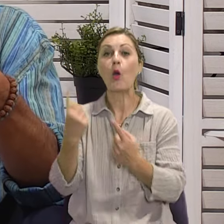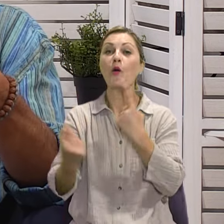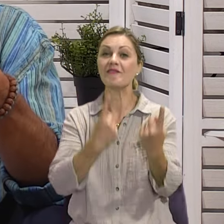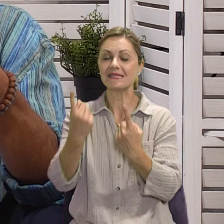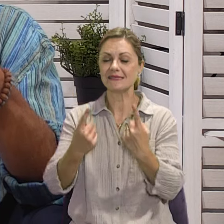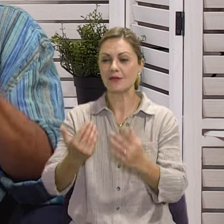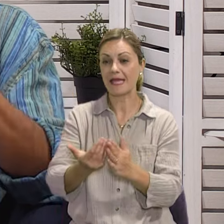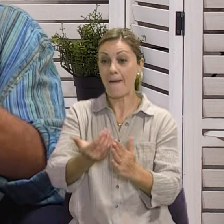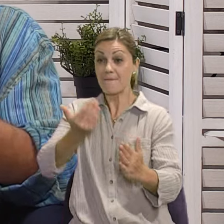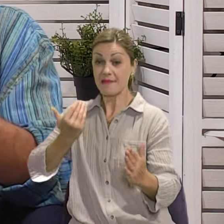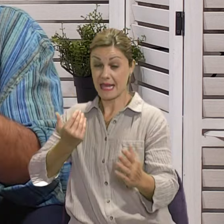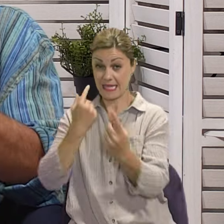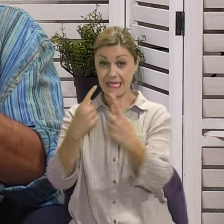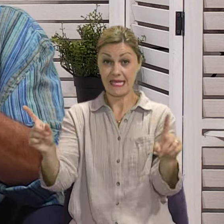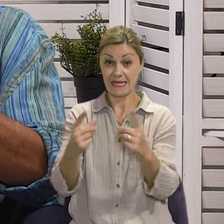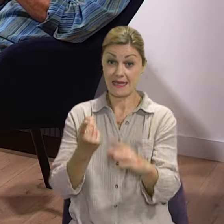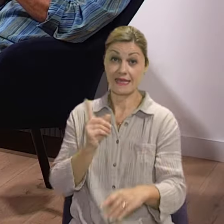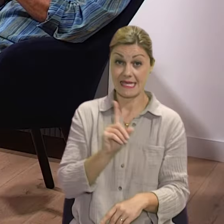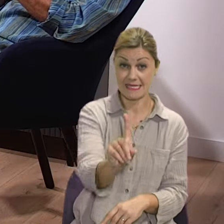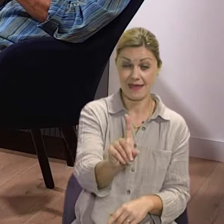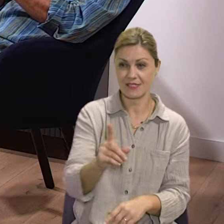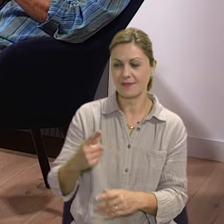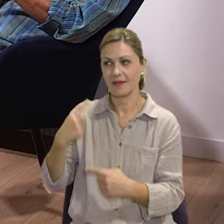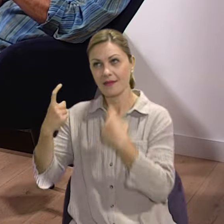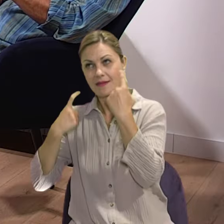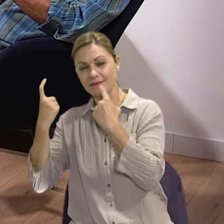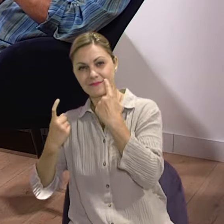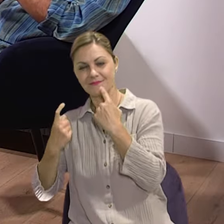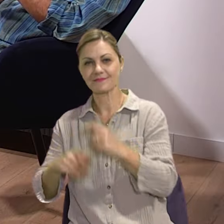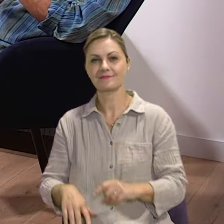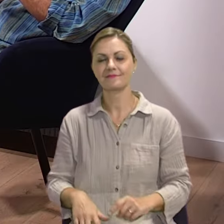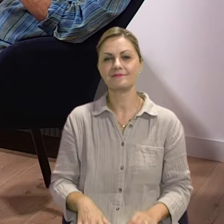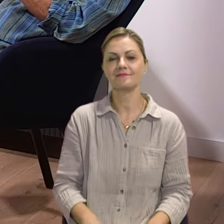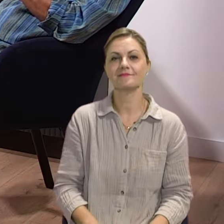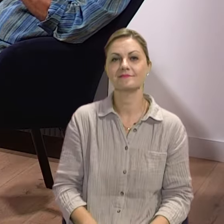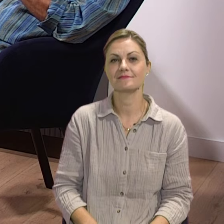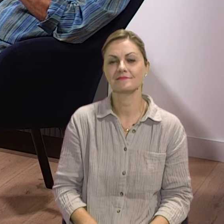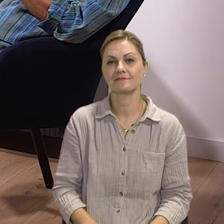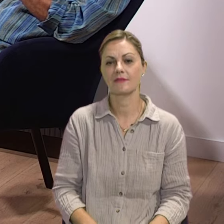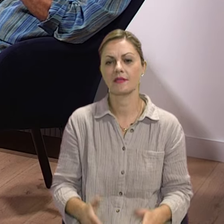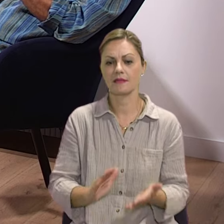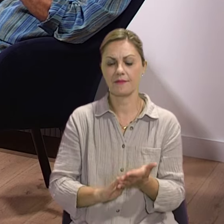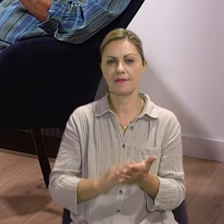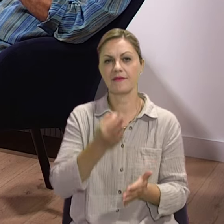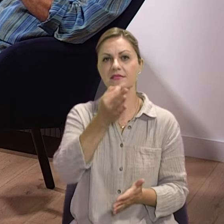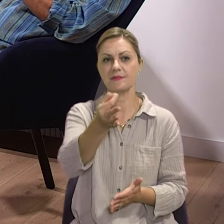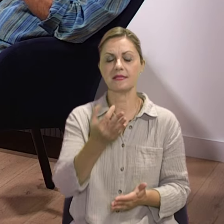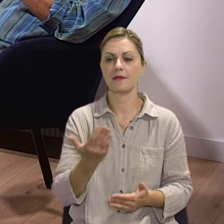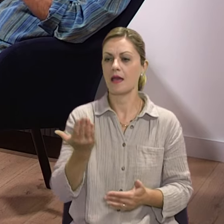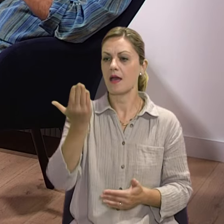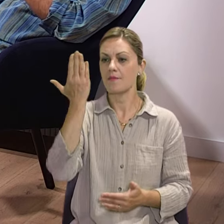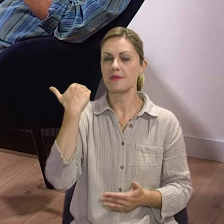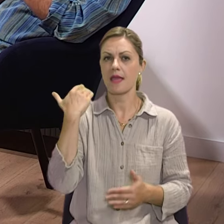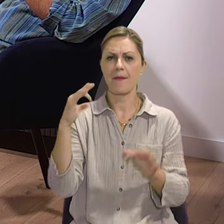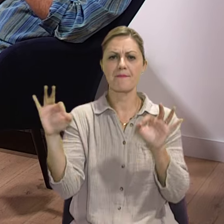kreacije. I mislim da to nije loše. Je li se to vrijeme priprema puno skratilo? Je.